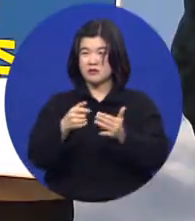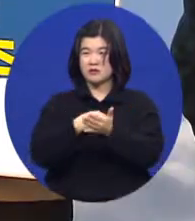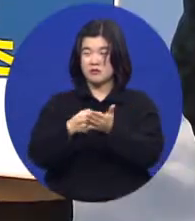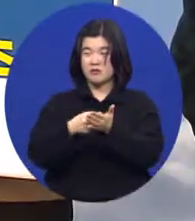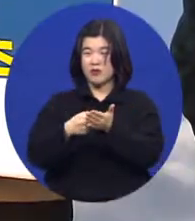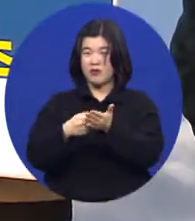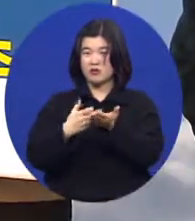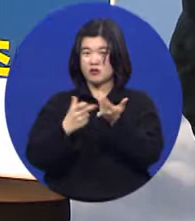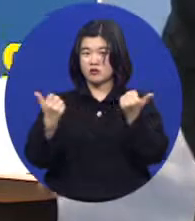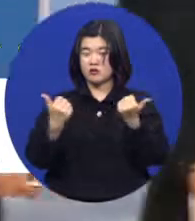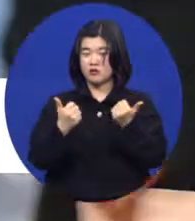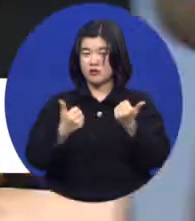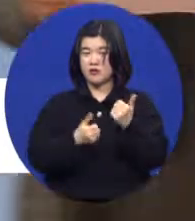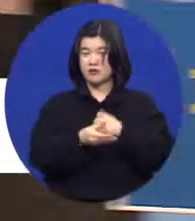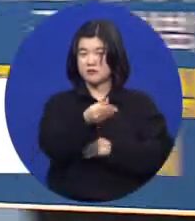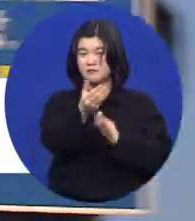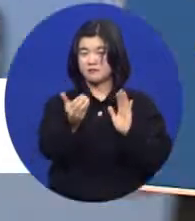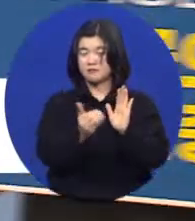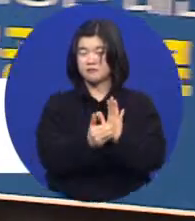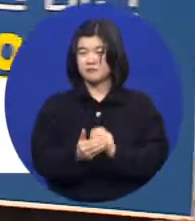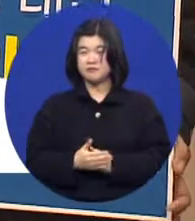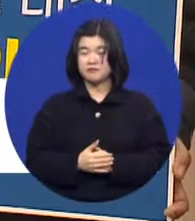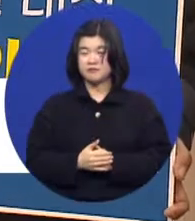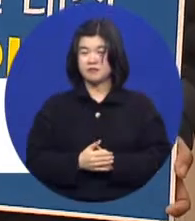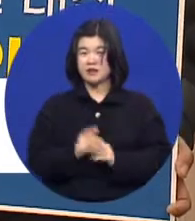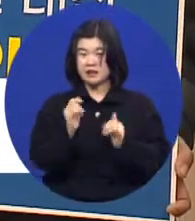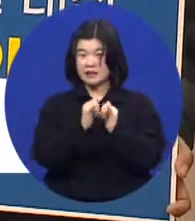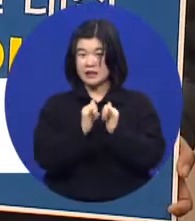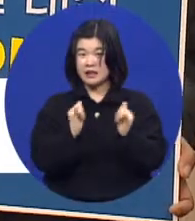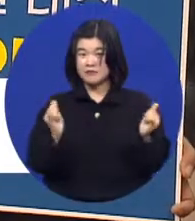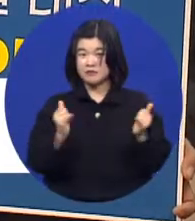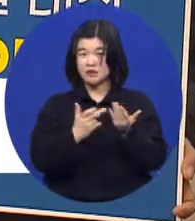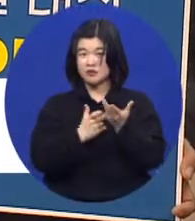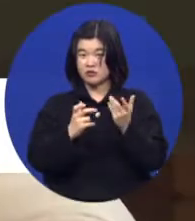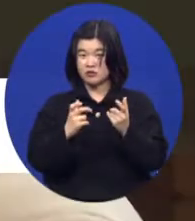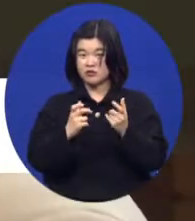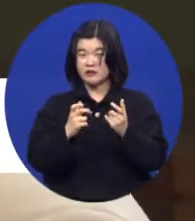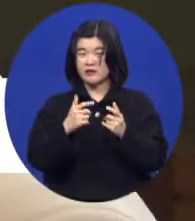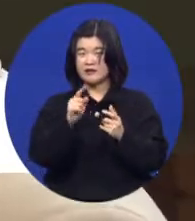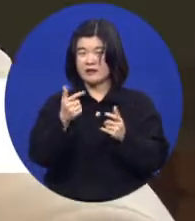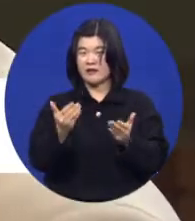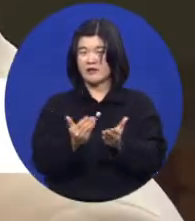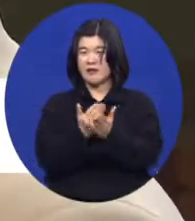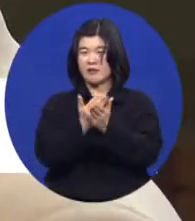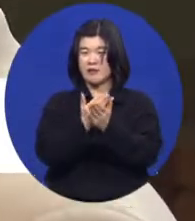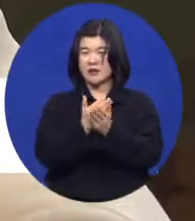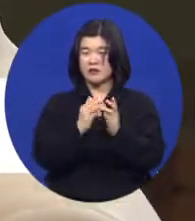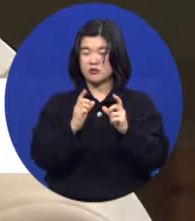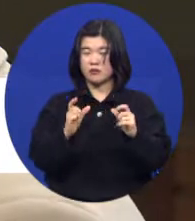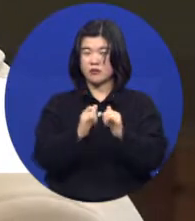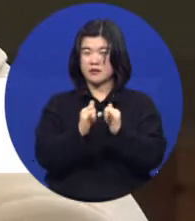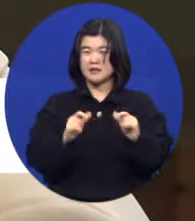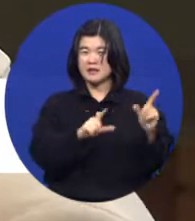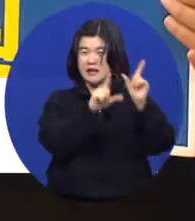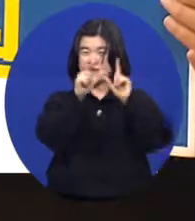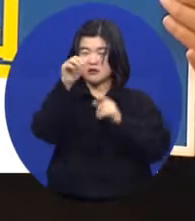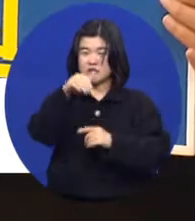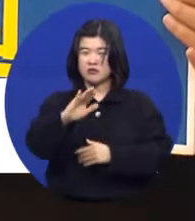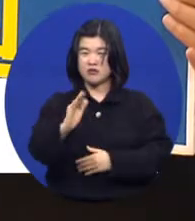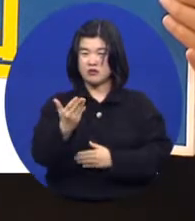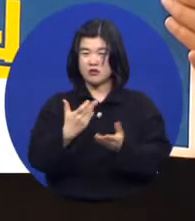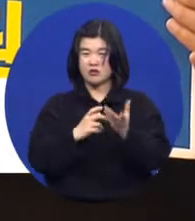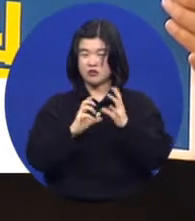서명을 제주도의회에 제출했습니다. 이들은 제주가 난개발로 도민 삶의 질이 떨어졌다며